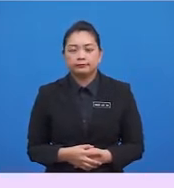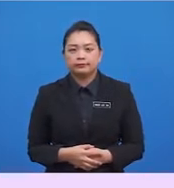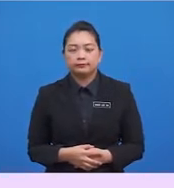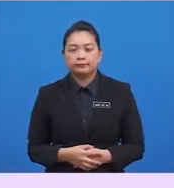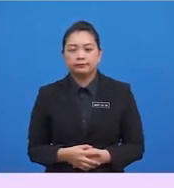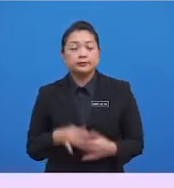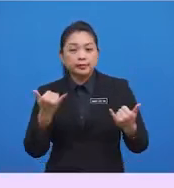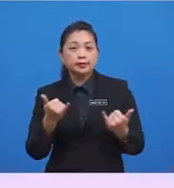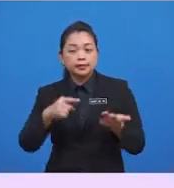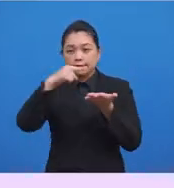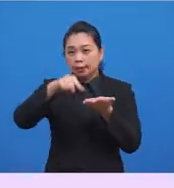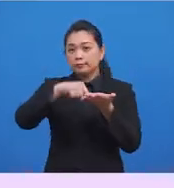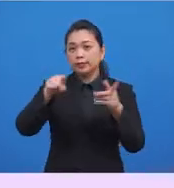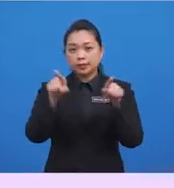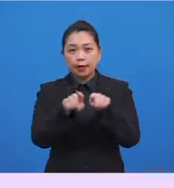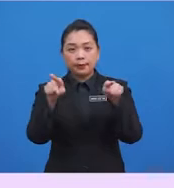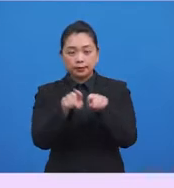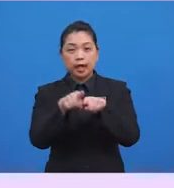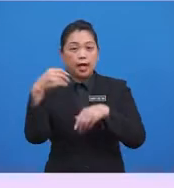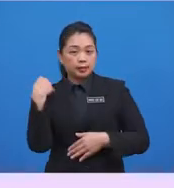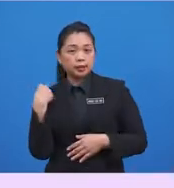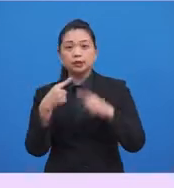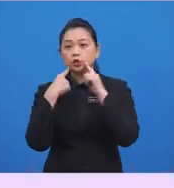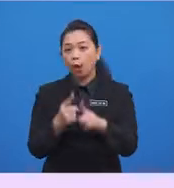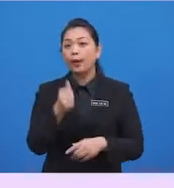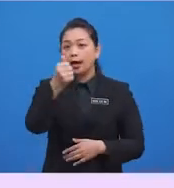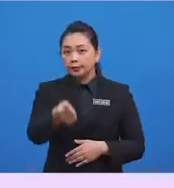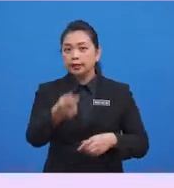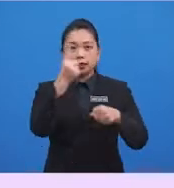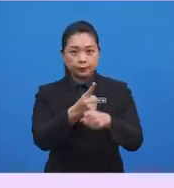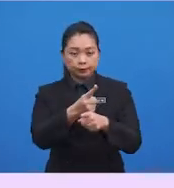Mari kita semak bersama-sama. Adakah jawapan anda betul?